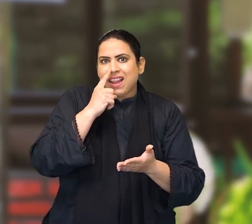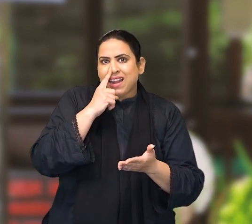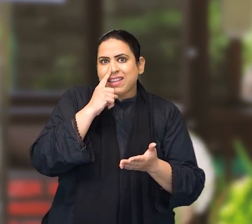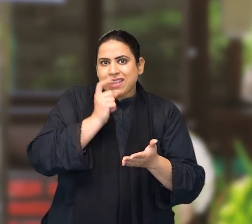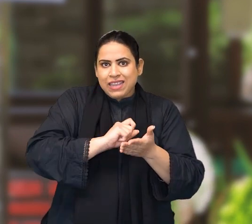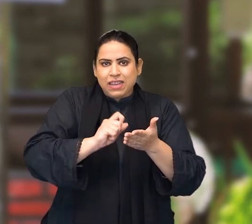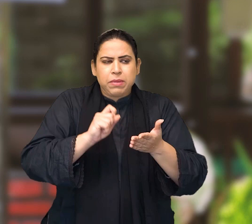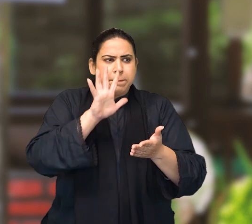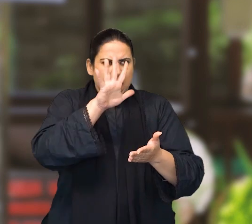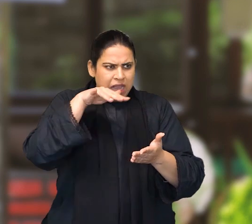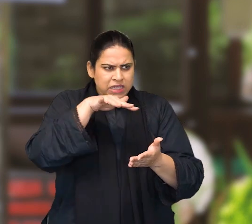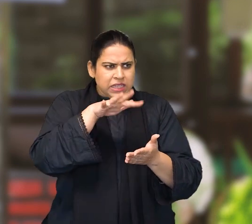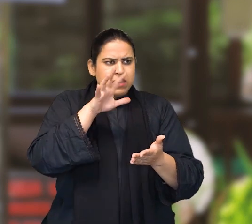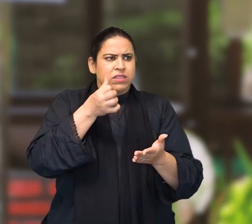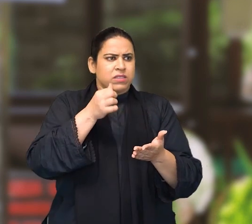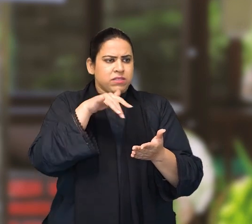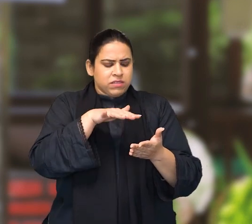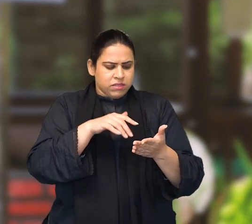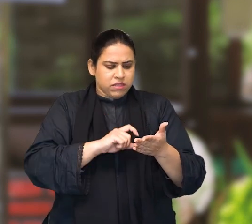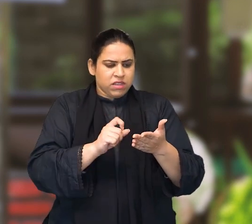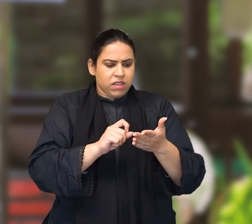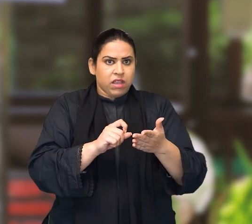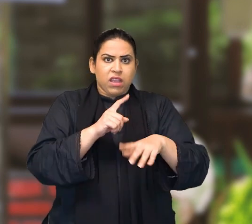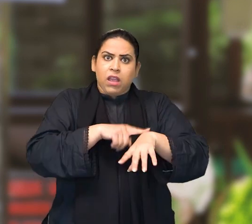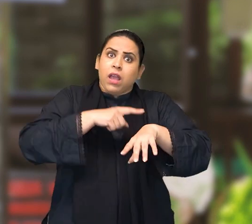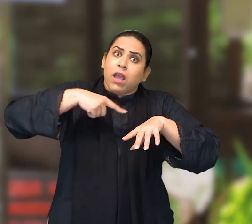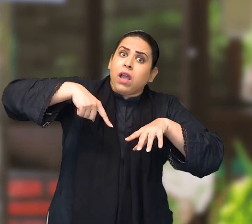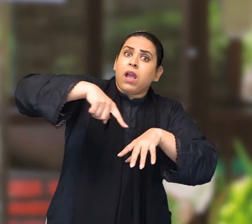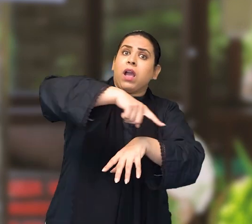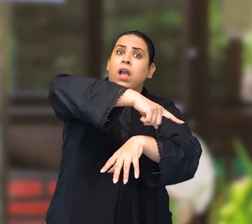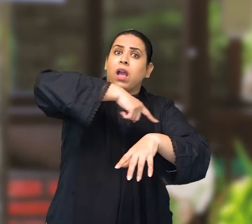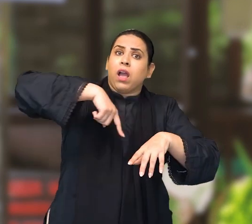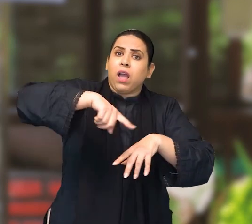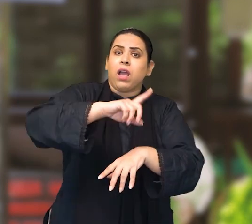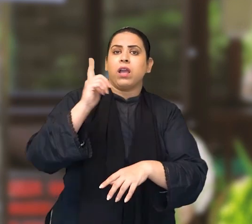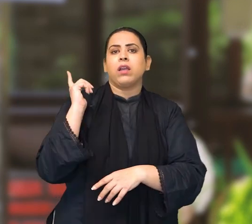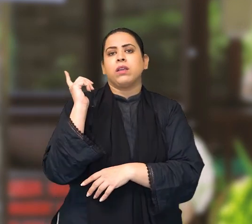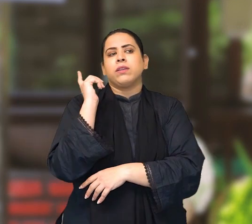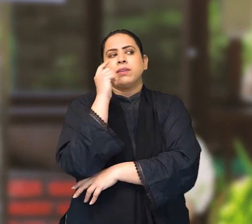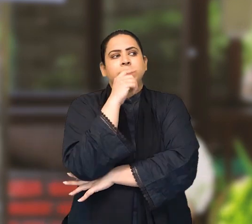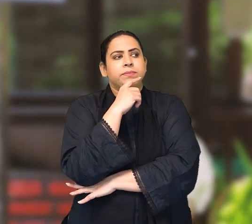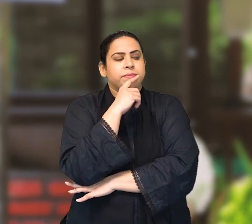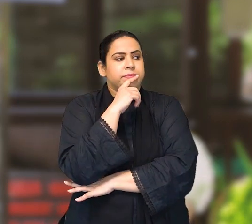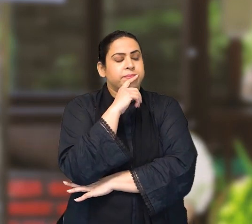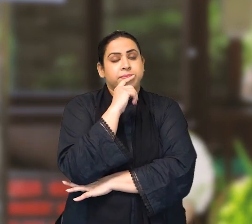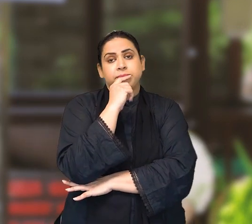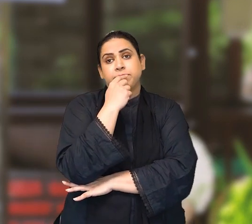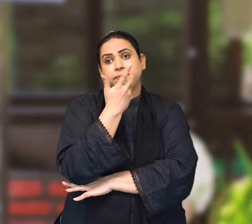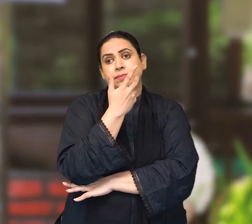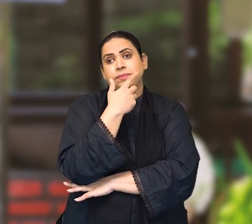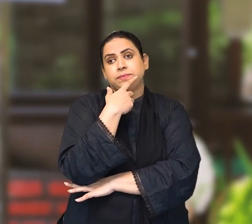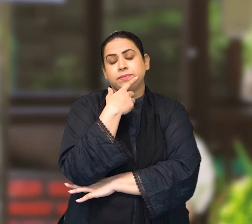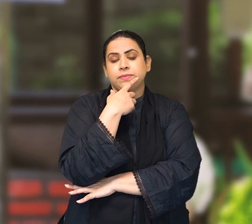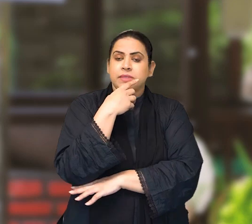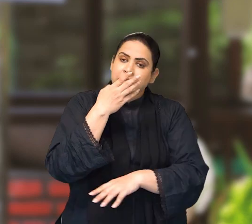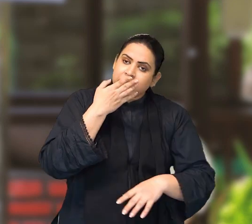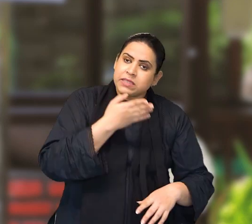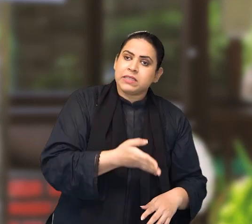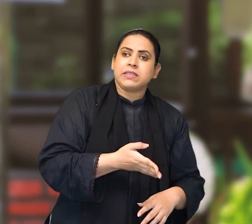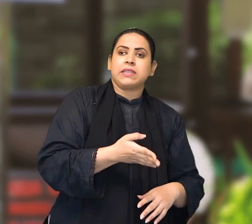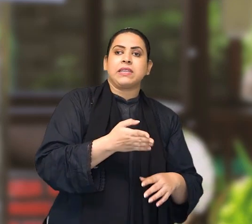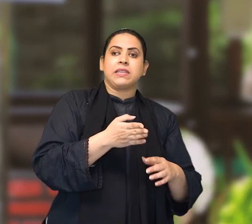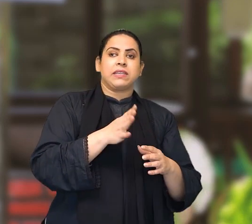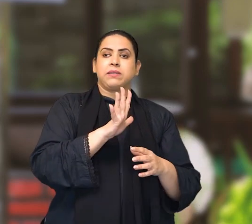द शादी इट टुक अ घंटा, लाइक पूरा 1 घंटे के बाद उसका कंक्लूजन निकला कि हाँ जी, इतने हक महर के